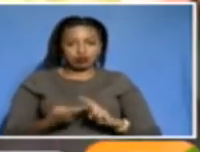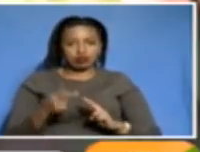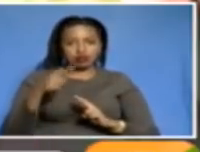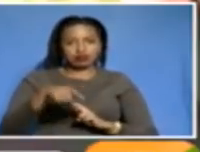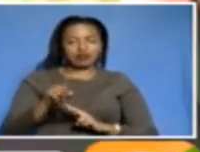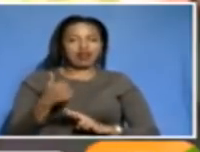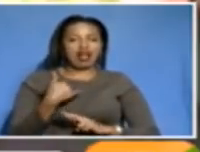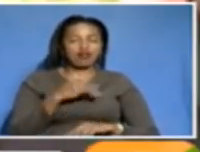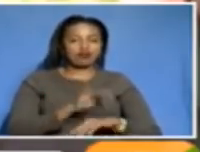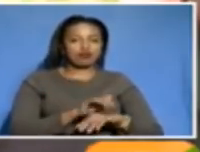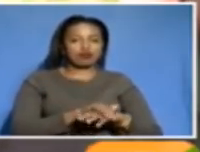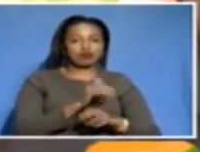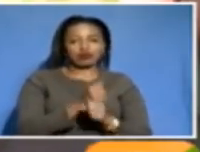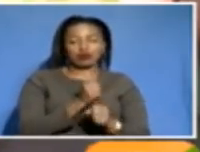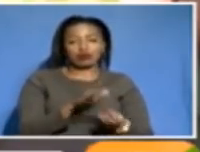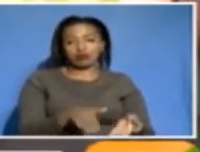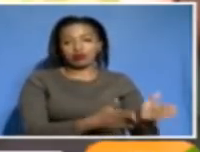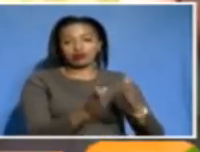Tanzania.